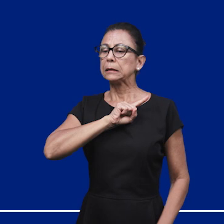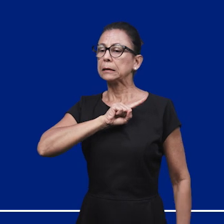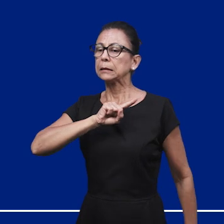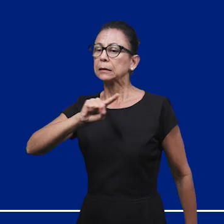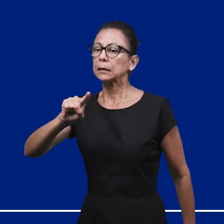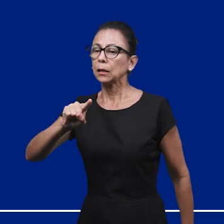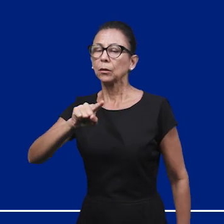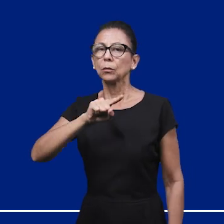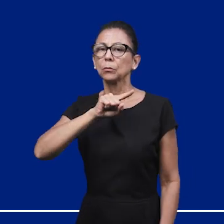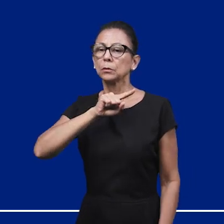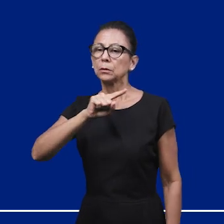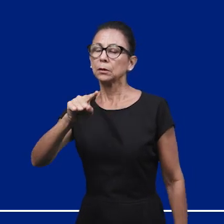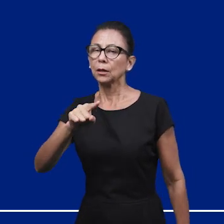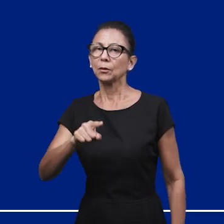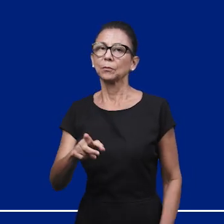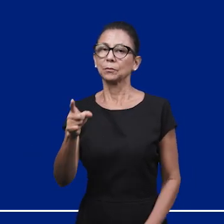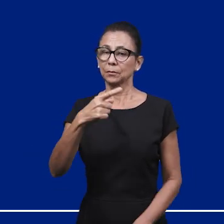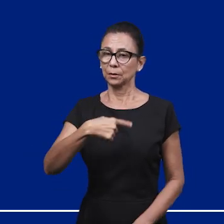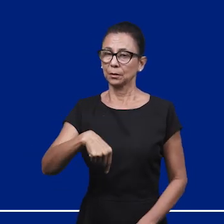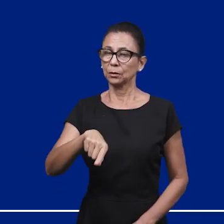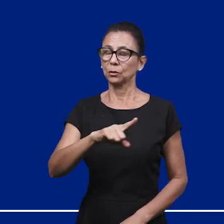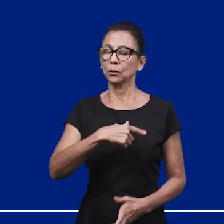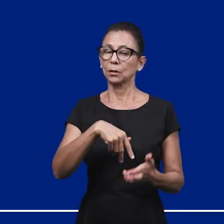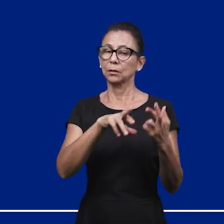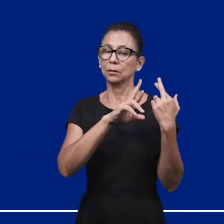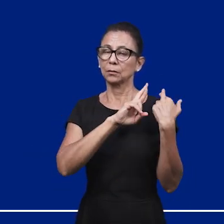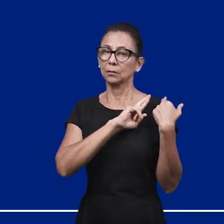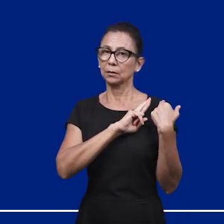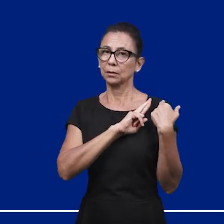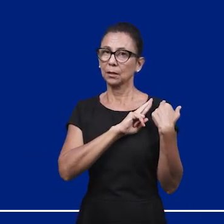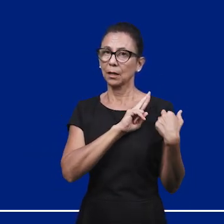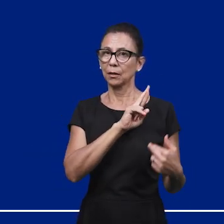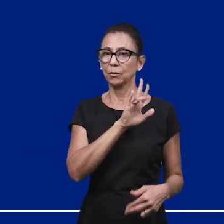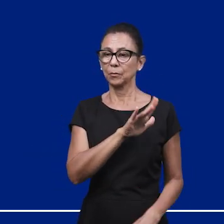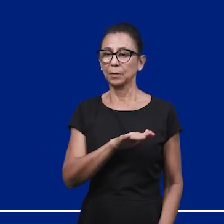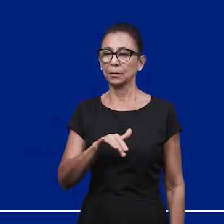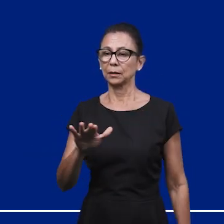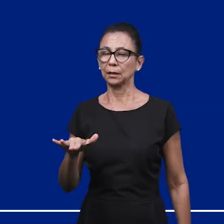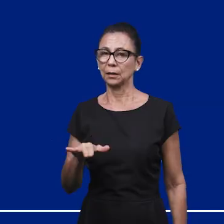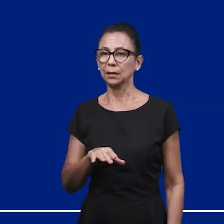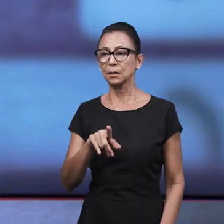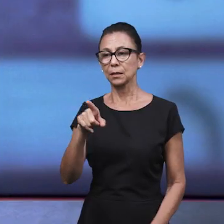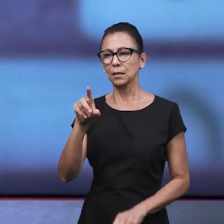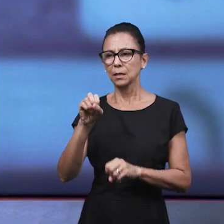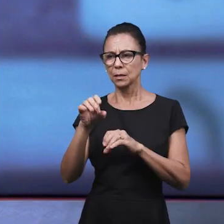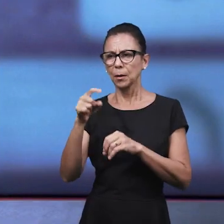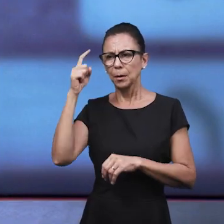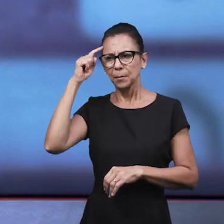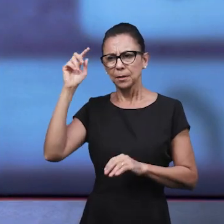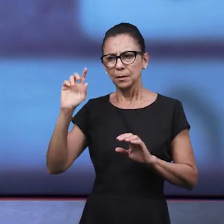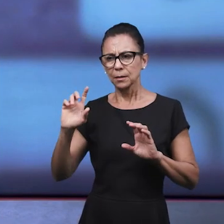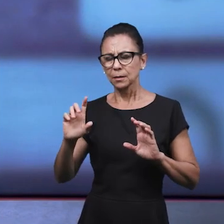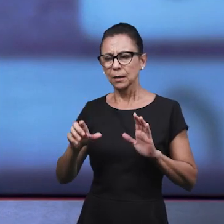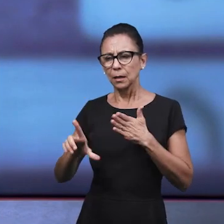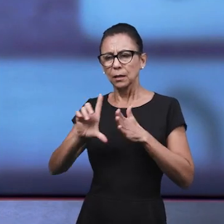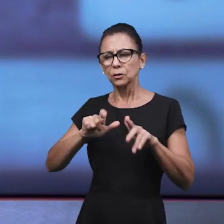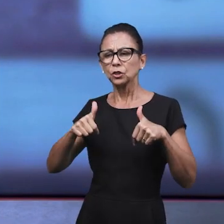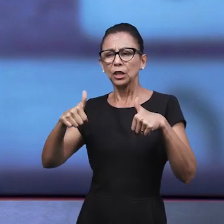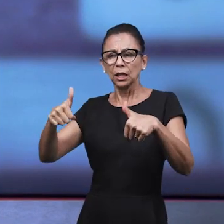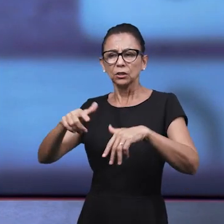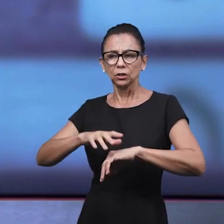non comme père responsable pour les enfants, pour les enseigner avant d'agir.